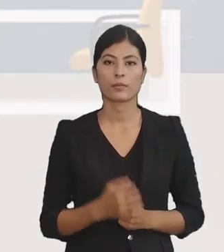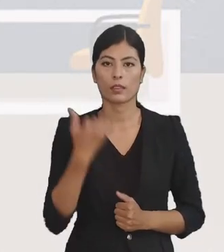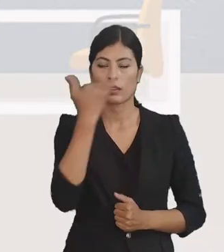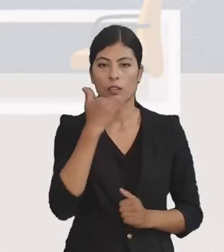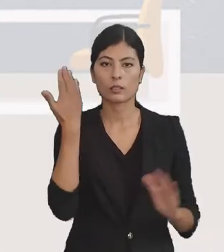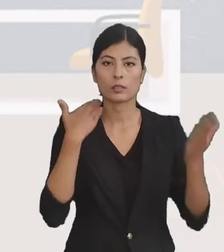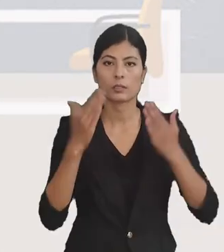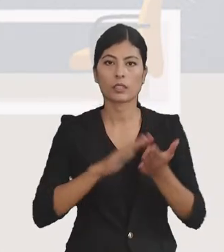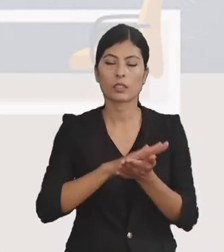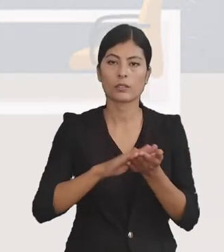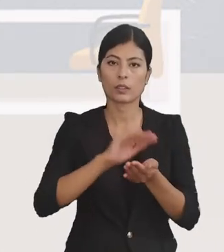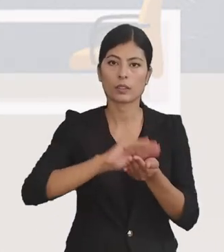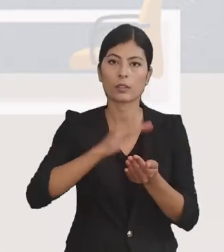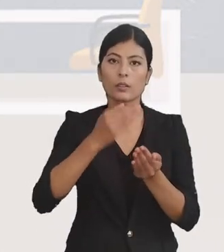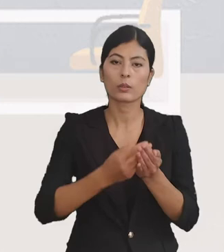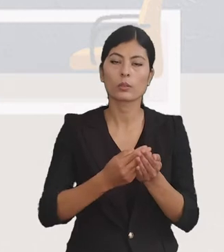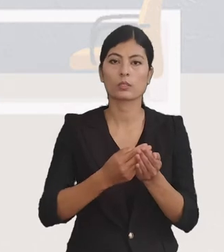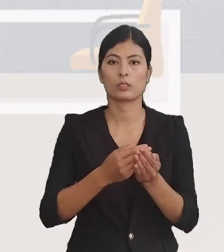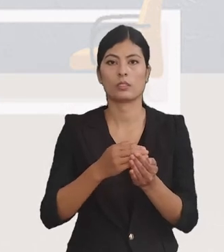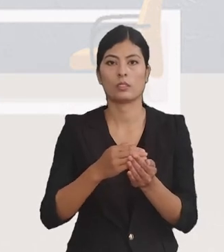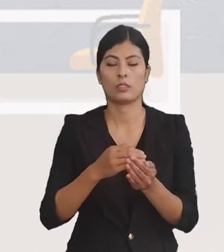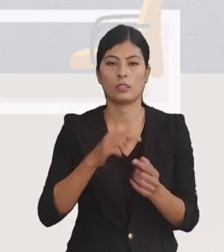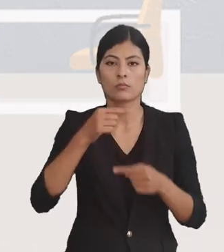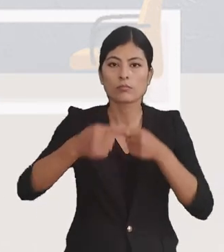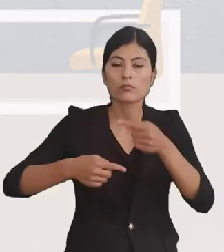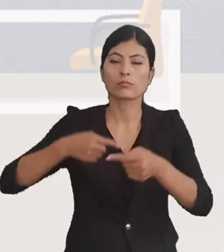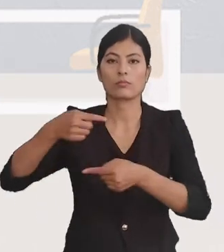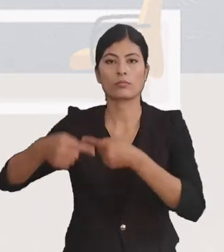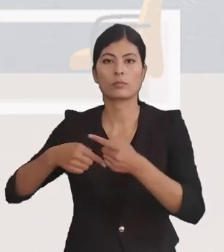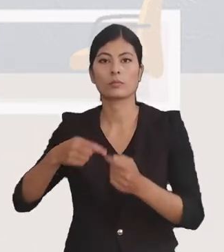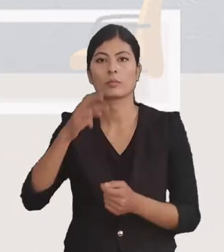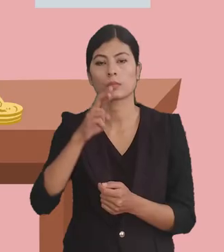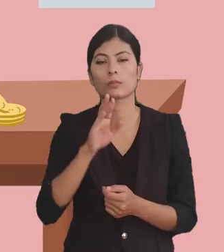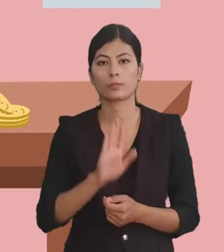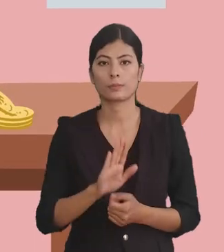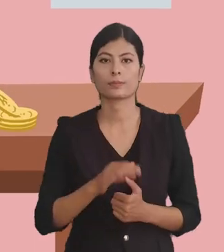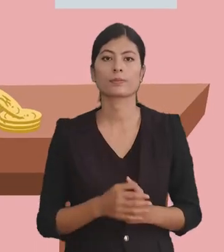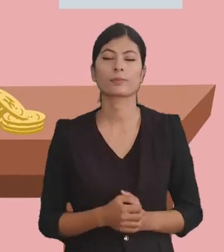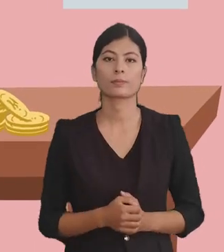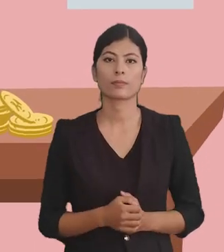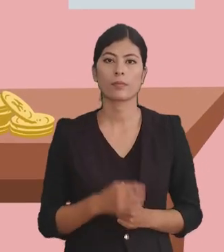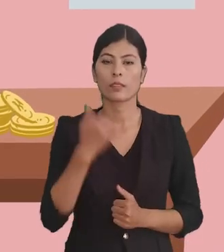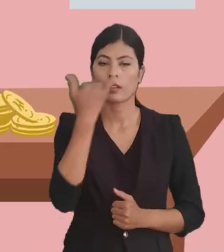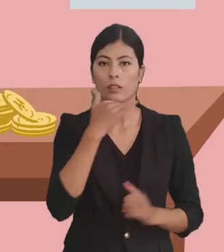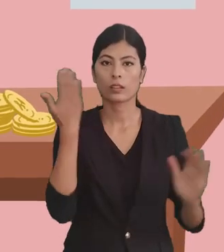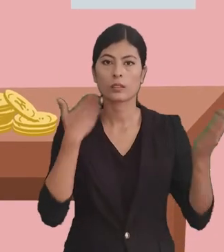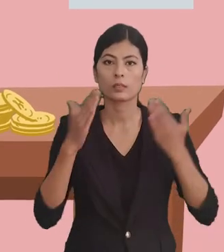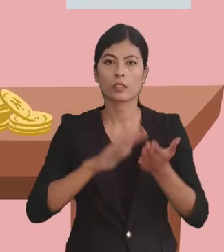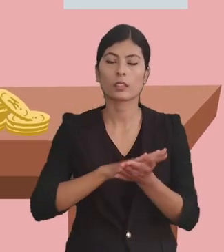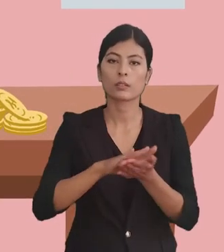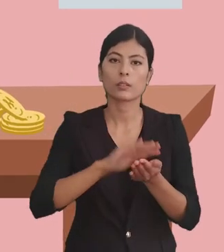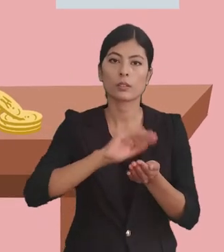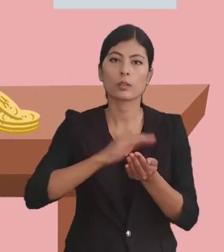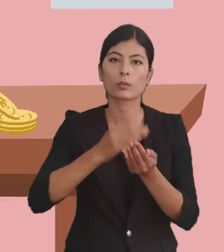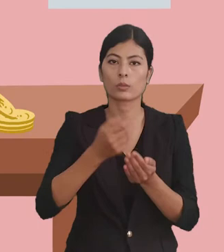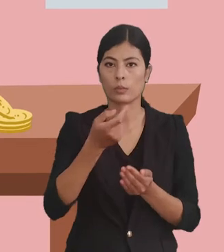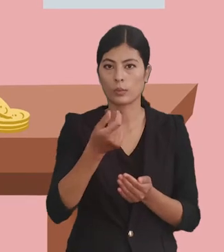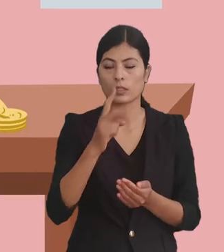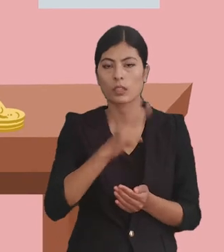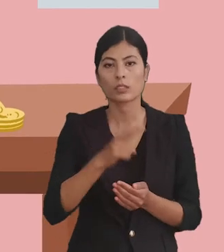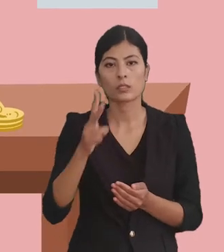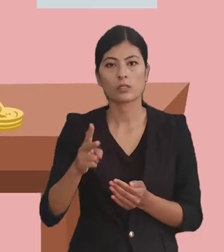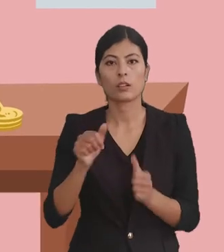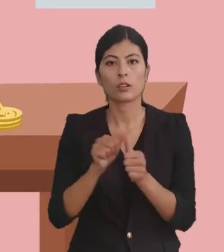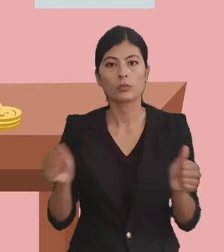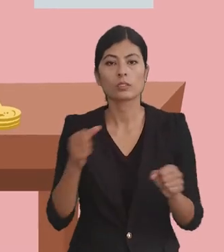लैङ्गिक हिंसा निवारण कोष आवर्ती अर्थात् रिभल्भिङ कोषको रूपमा रहनेछ। लैङ्गिक हिंसा निवारण कोषको रकम यस